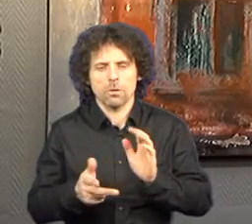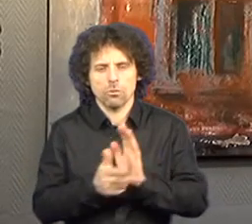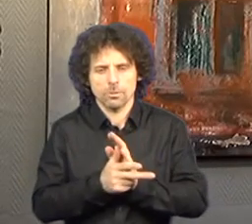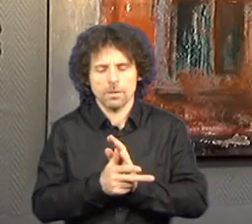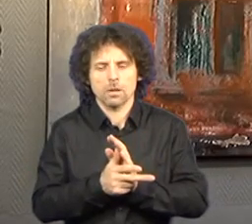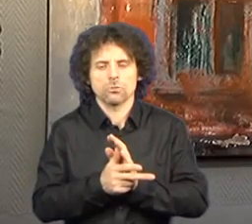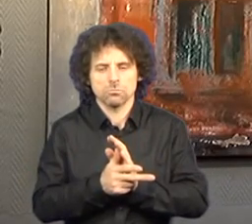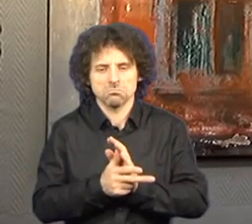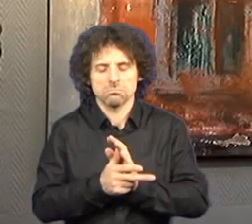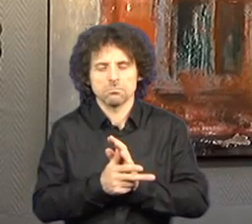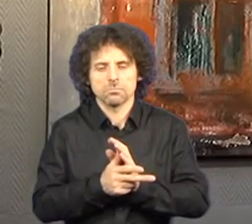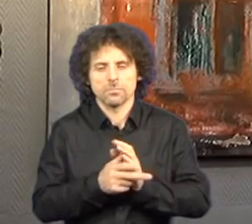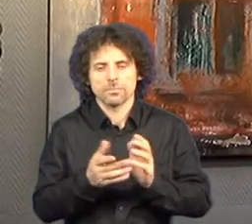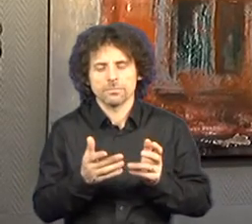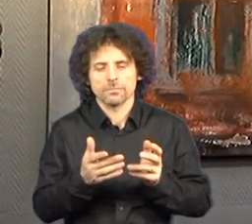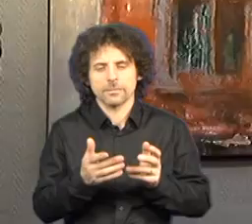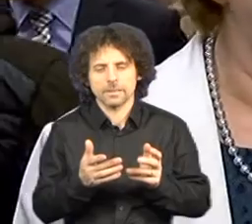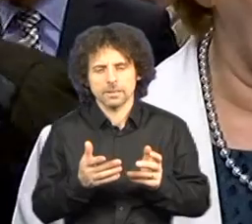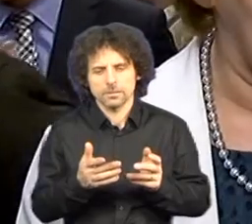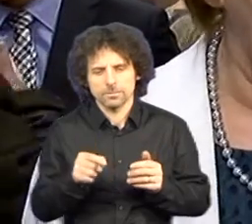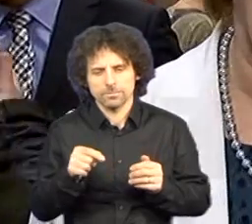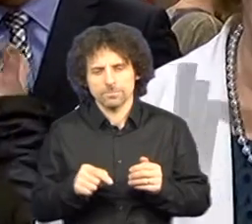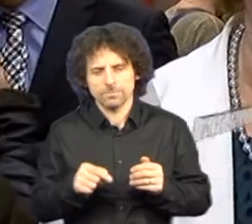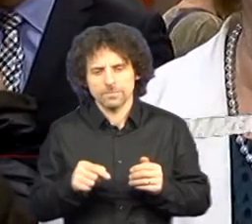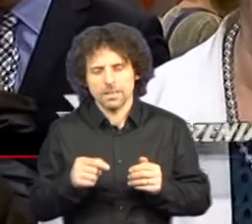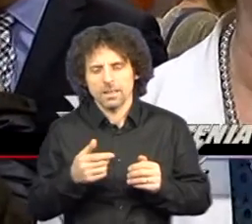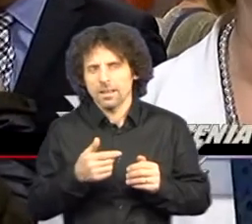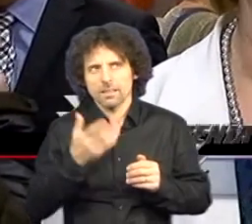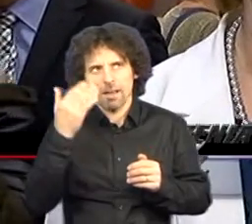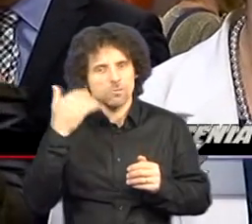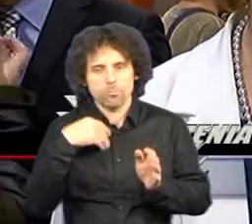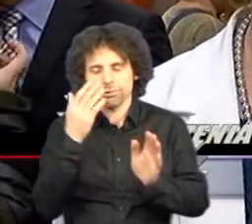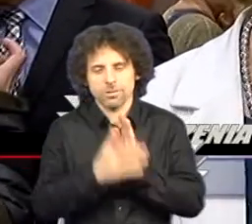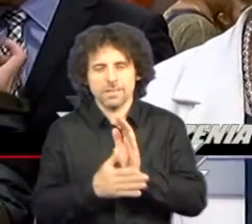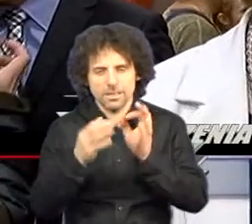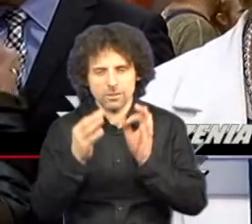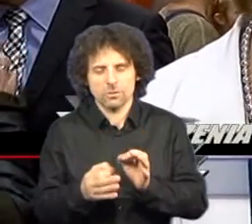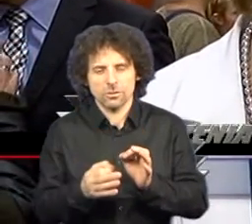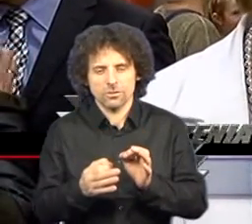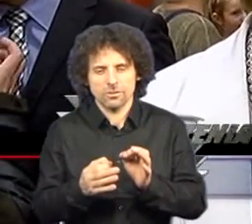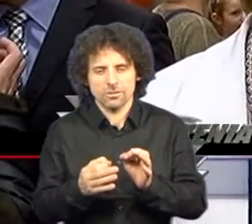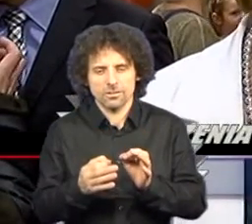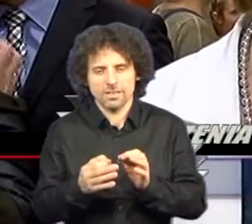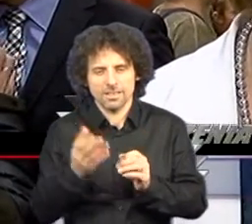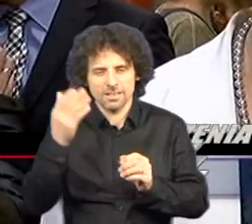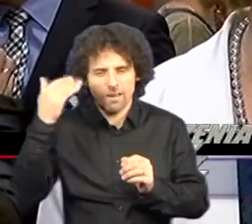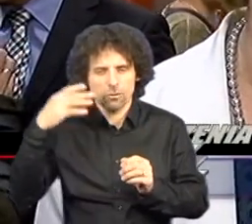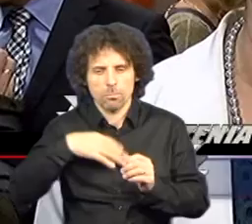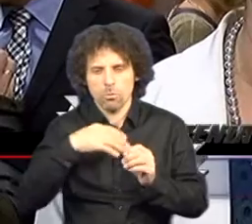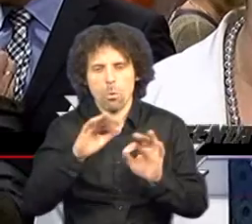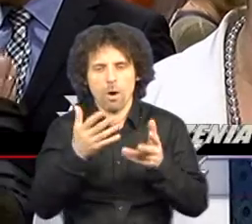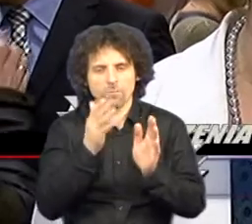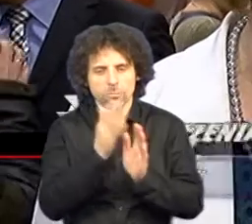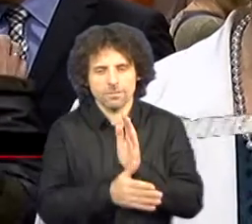już 80. Stworzenie tej placówki to nie było takie proste. Dziś nam się wydaje, że to jest